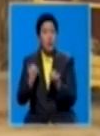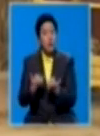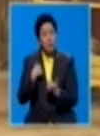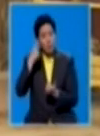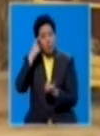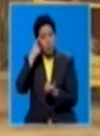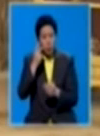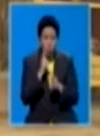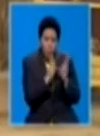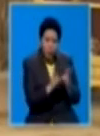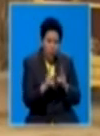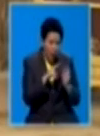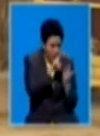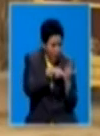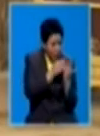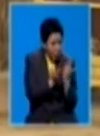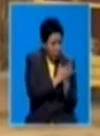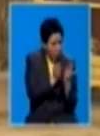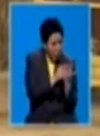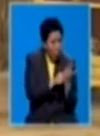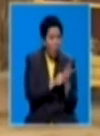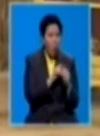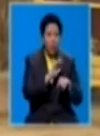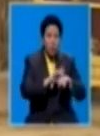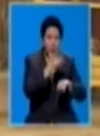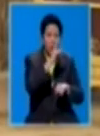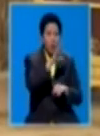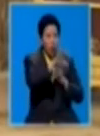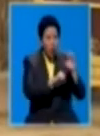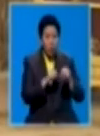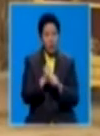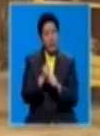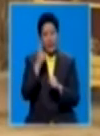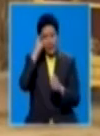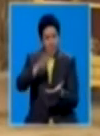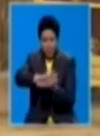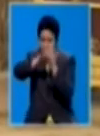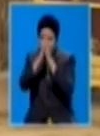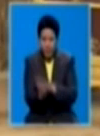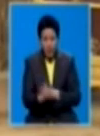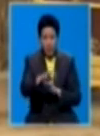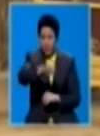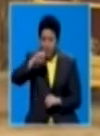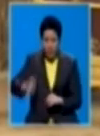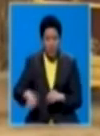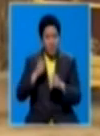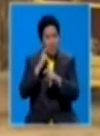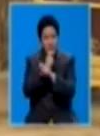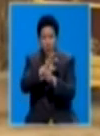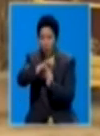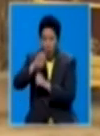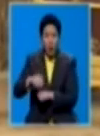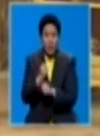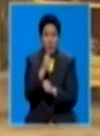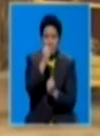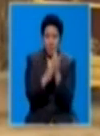เรื่องการทำนาอินทรีย์อย่างจริงจังจึงกลับมาคิดใหม่เรื่องการผลิตและเริ่มลงมือทำแบบอินทรีย์อย่างเต็มตัวตั้งแ